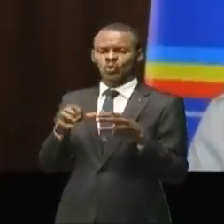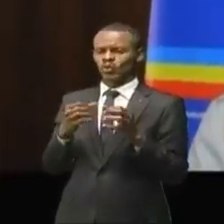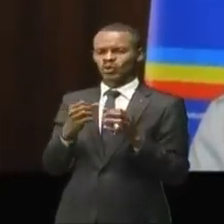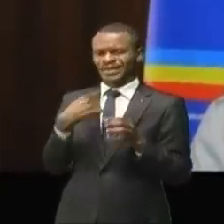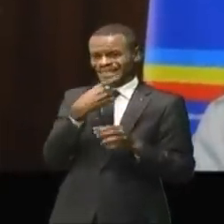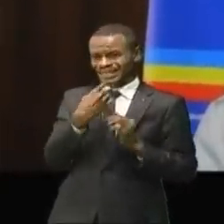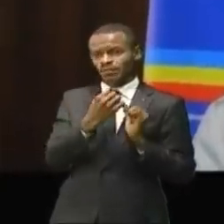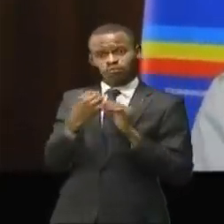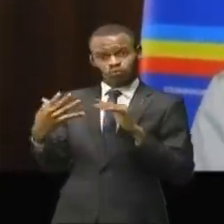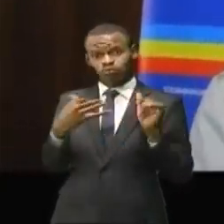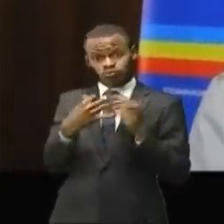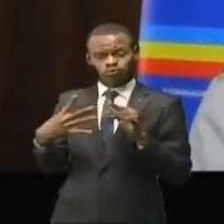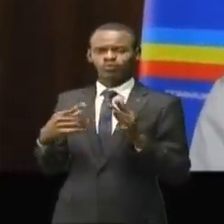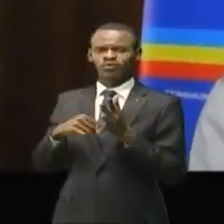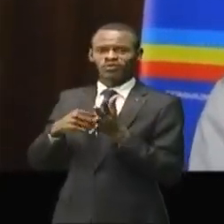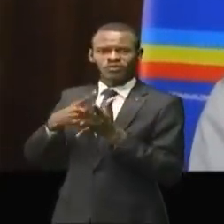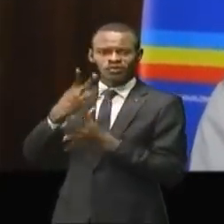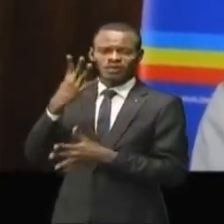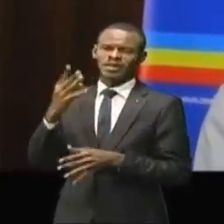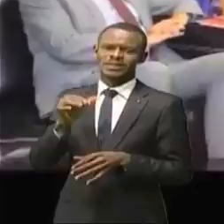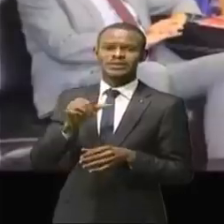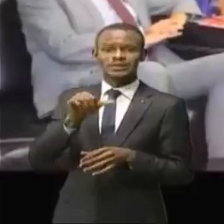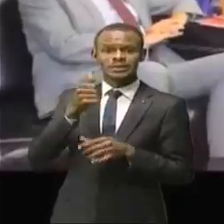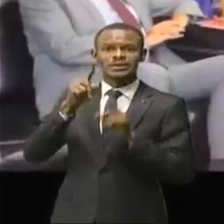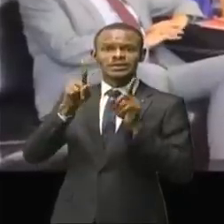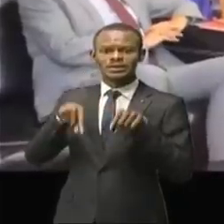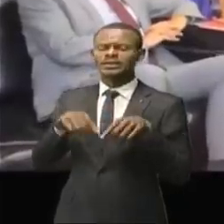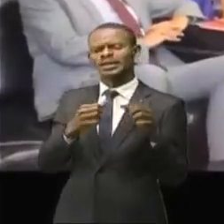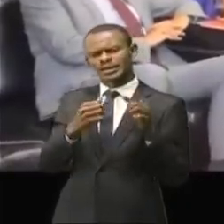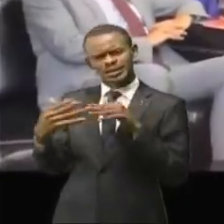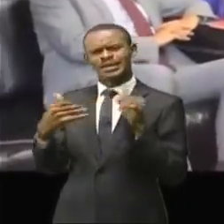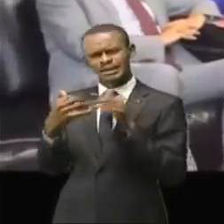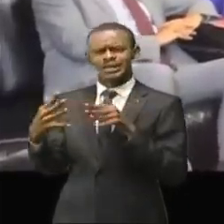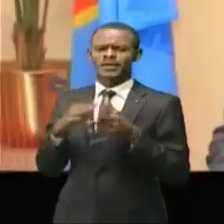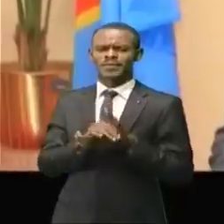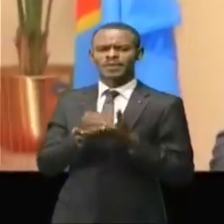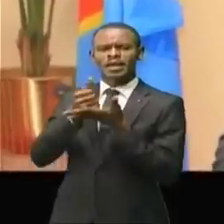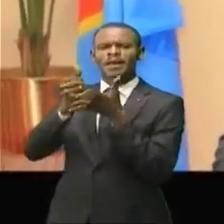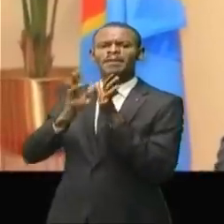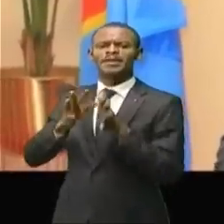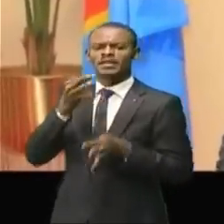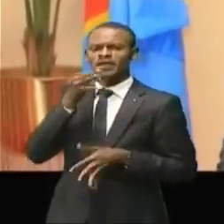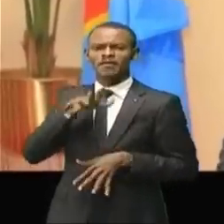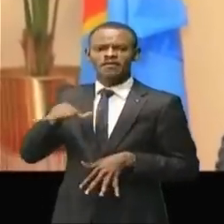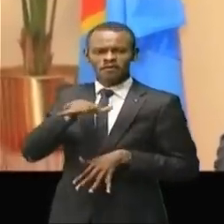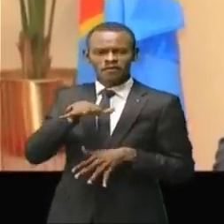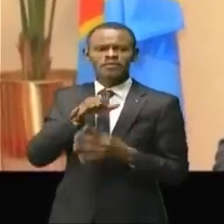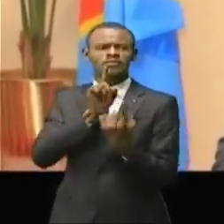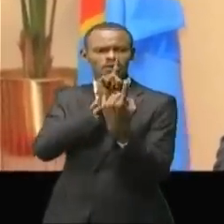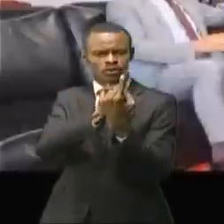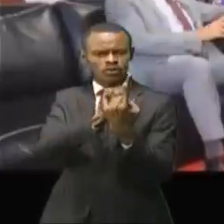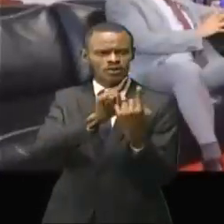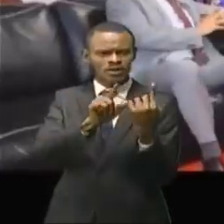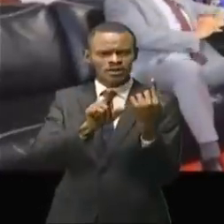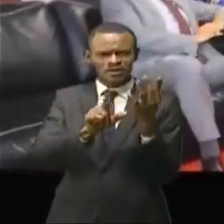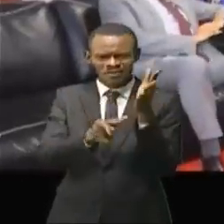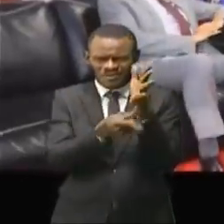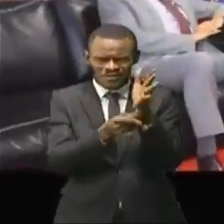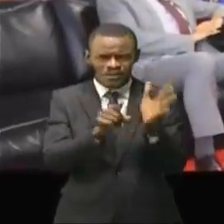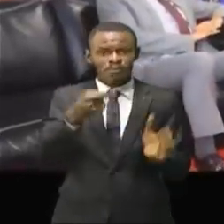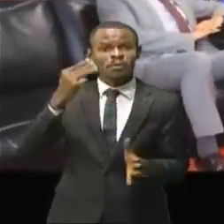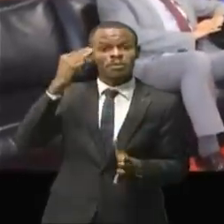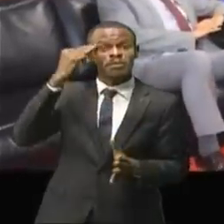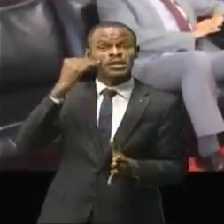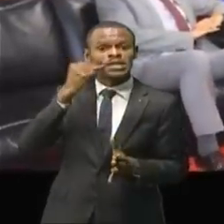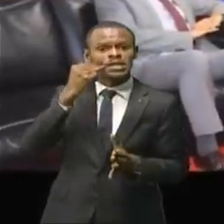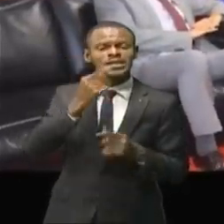l'ambassadeur de France Buno Aubert au sortir de son entretien avec le vice-Premier ministre ministre de la Défense nationale